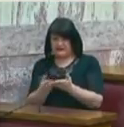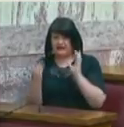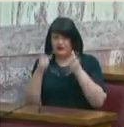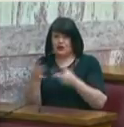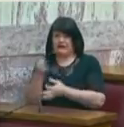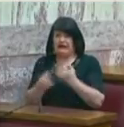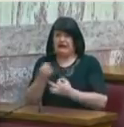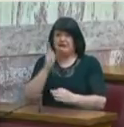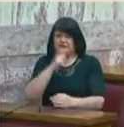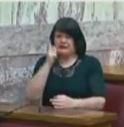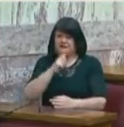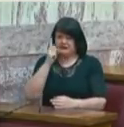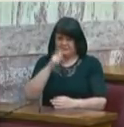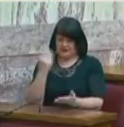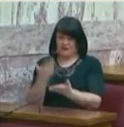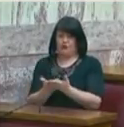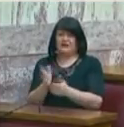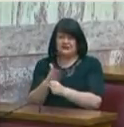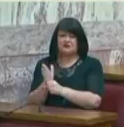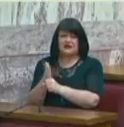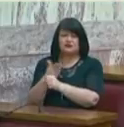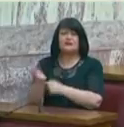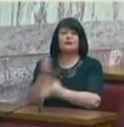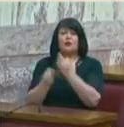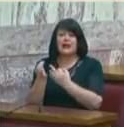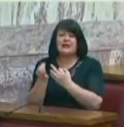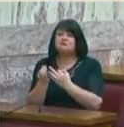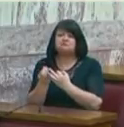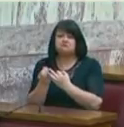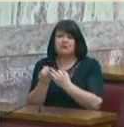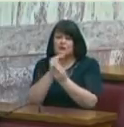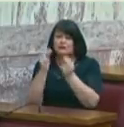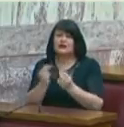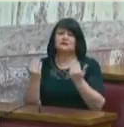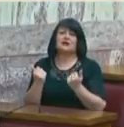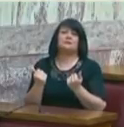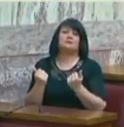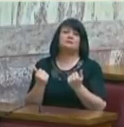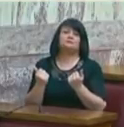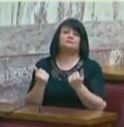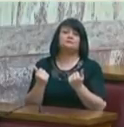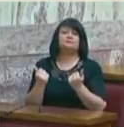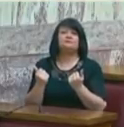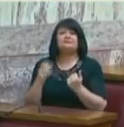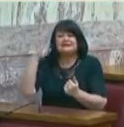κάθε καταστροφολογικό σενάριο που διατυπώνει. Τι να